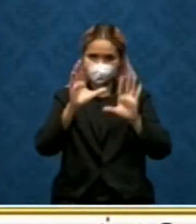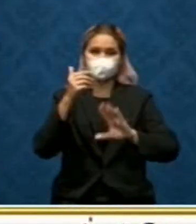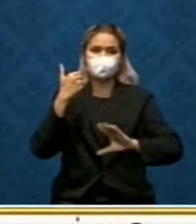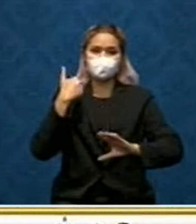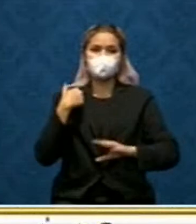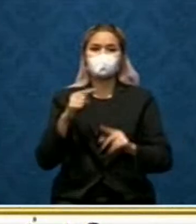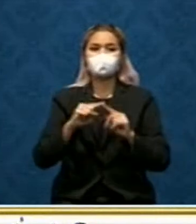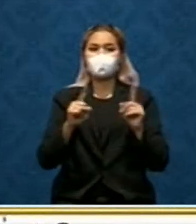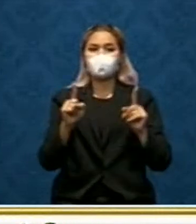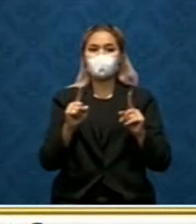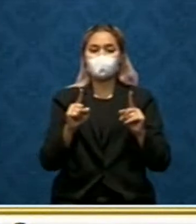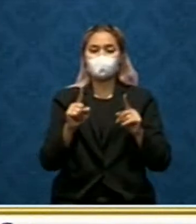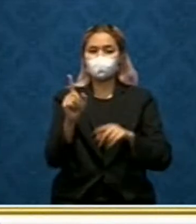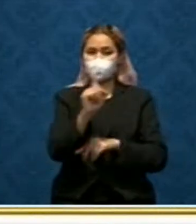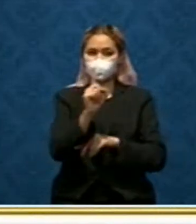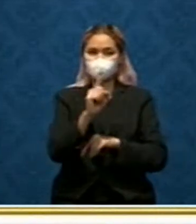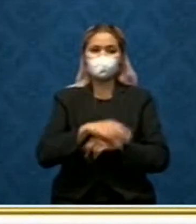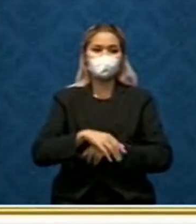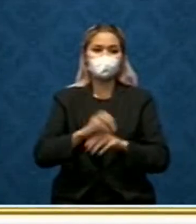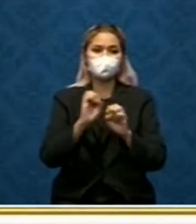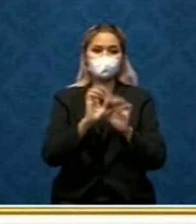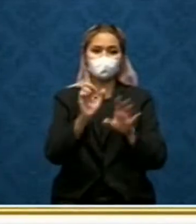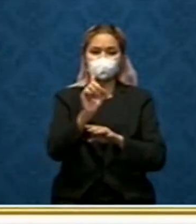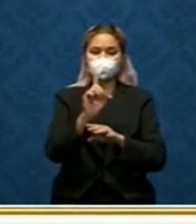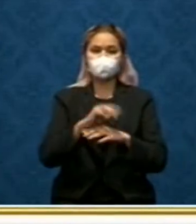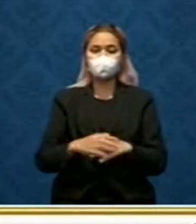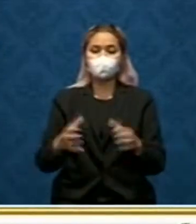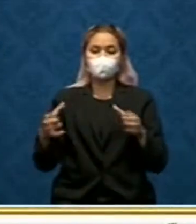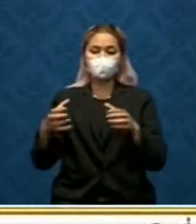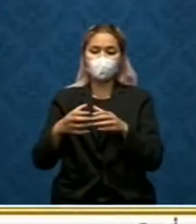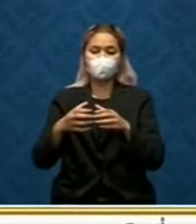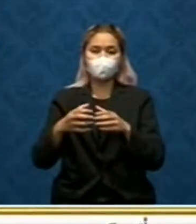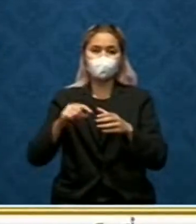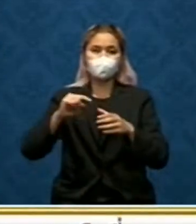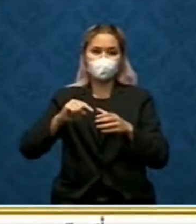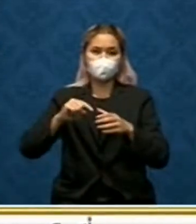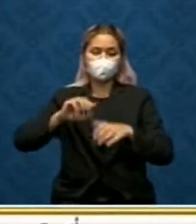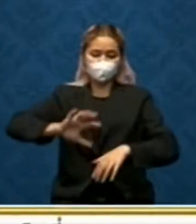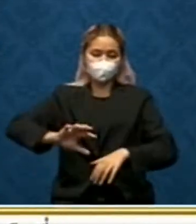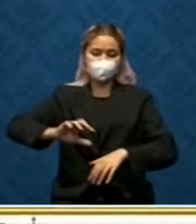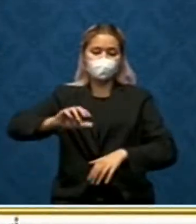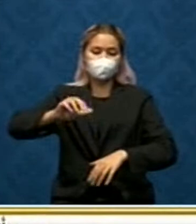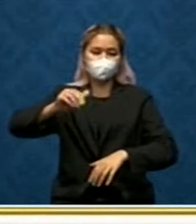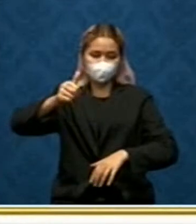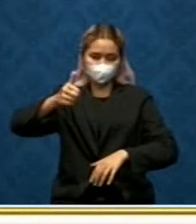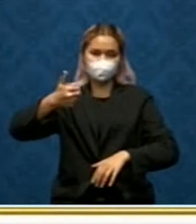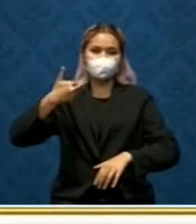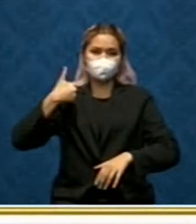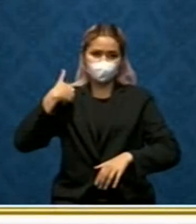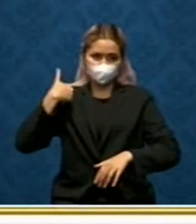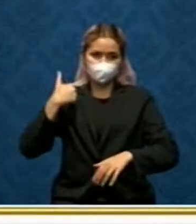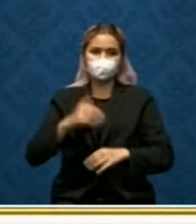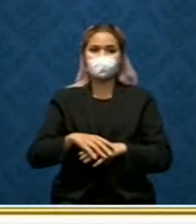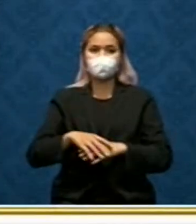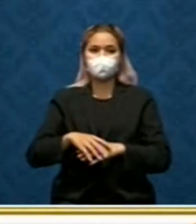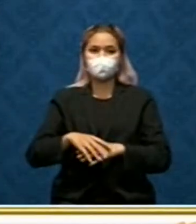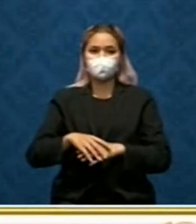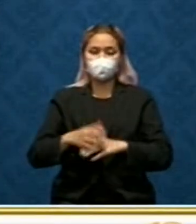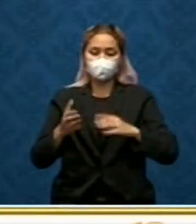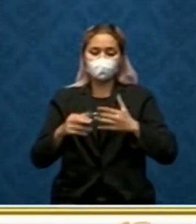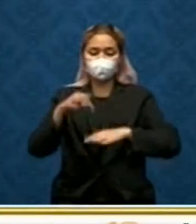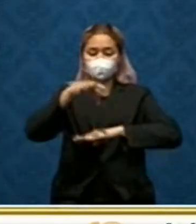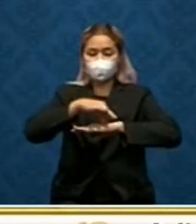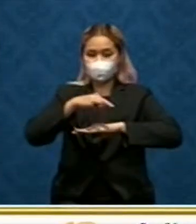แตที่มแปลกก็คือ ชัดขนาดไหนก็ตามคนกุ่มนี้ได้ดีกนเป็แทบ ปทรัดน้อยกลายเป็ปทรัดใหญ่